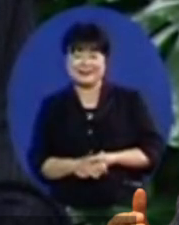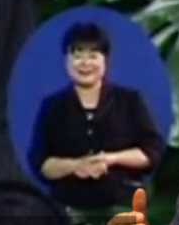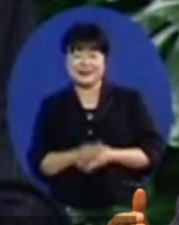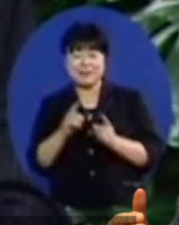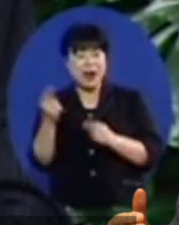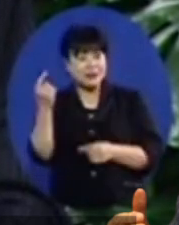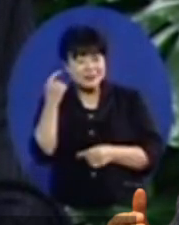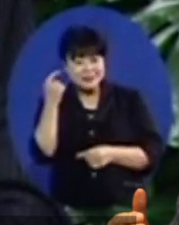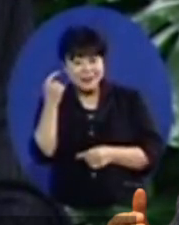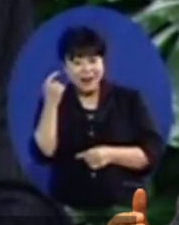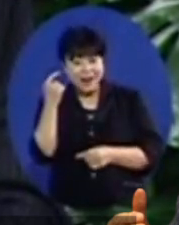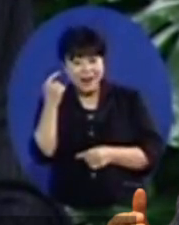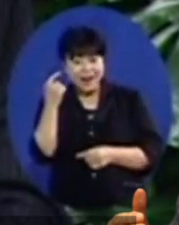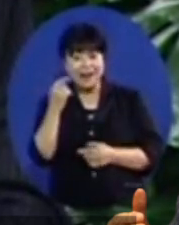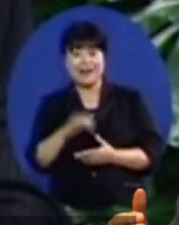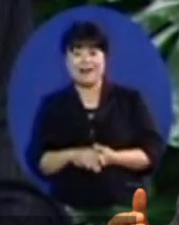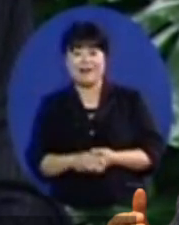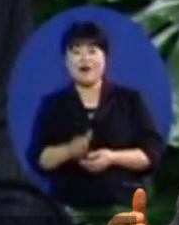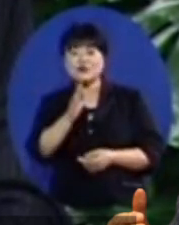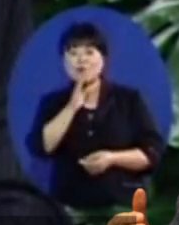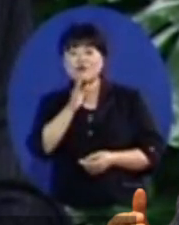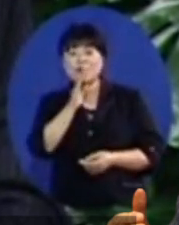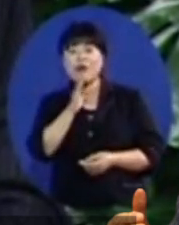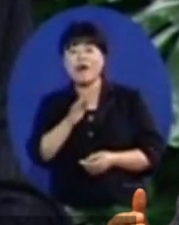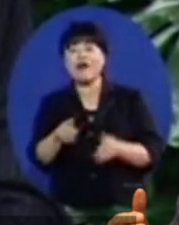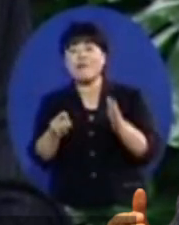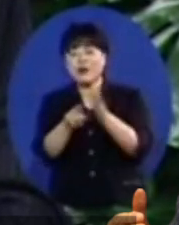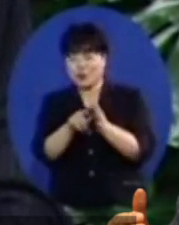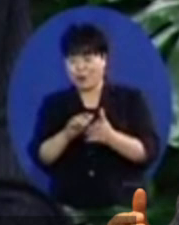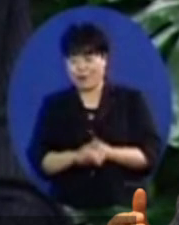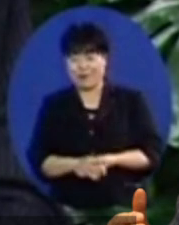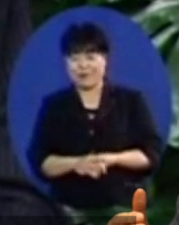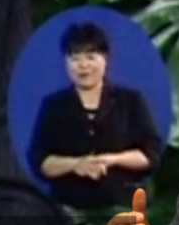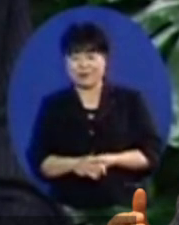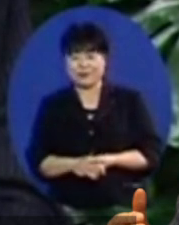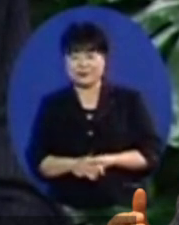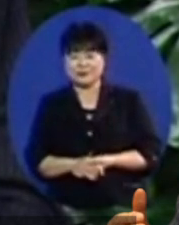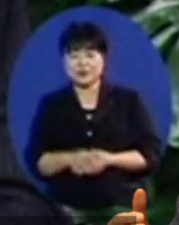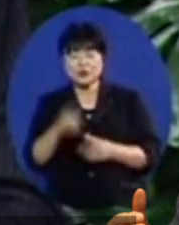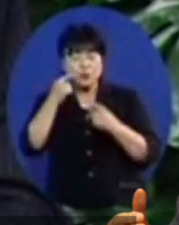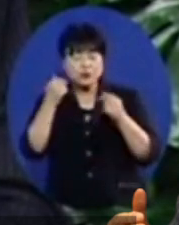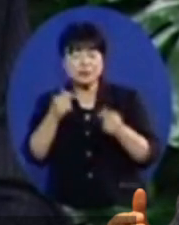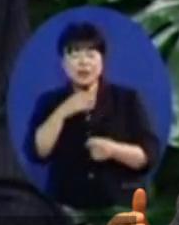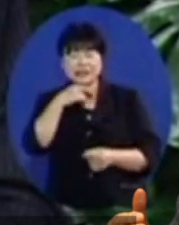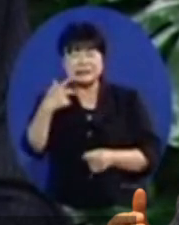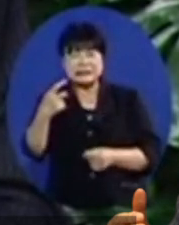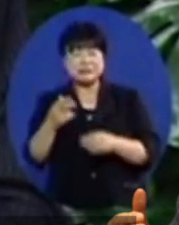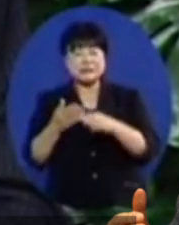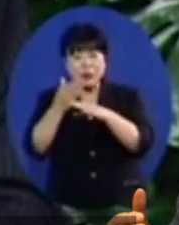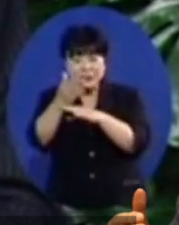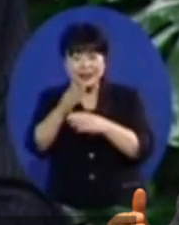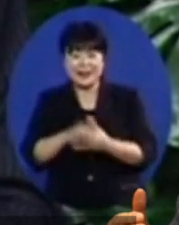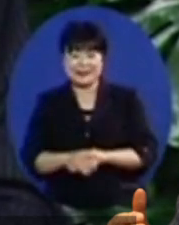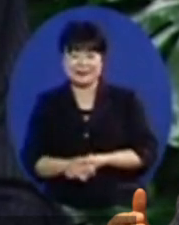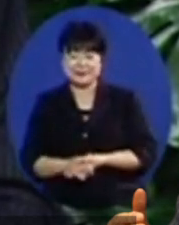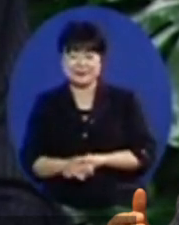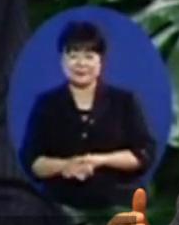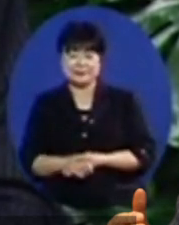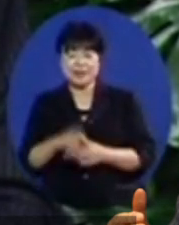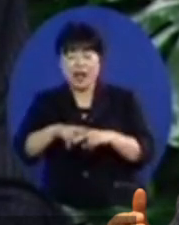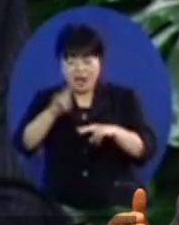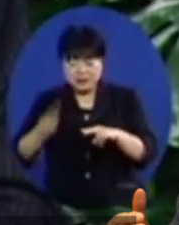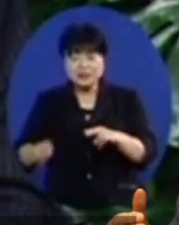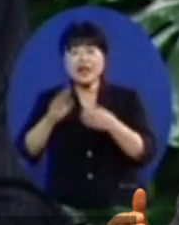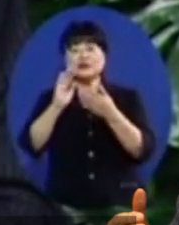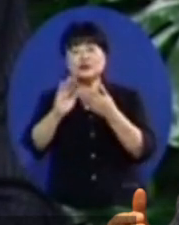말을 들으니까 참말이라고 생각돼요. 왜냐하면 저도 70이 넘으니까 은퇴를 하고